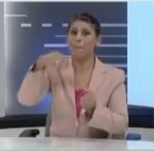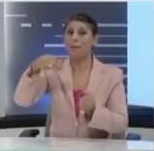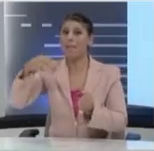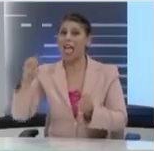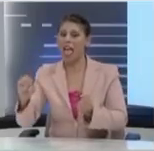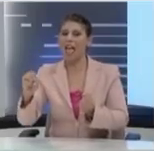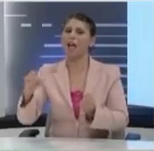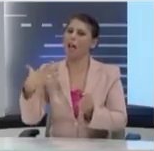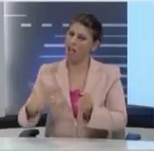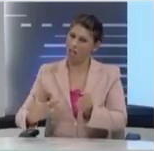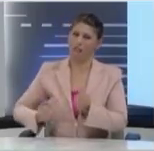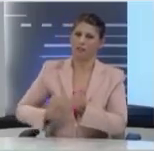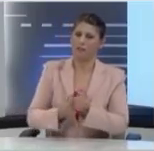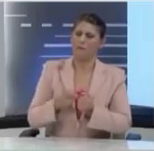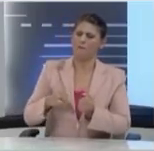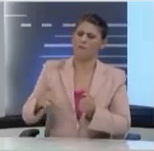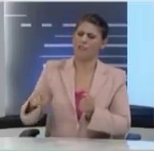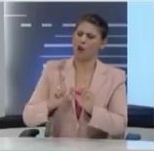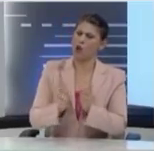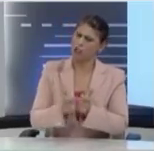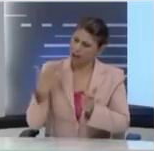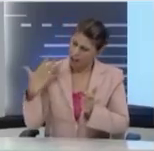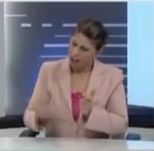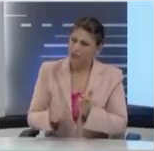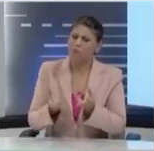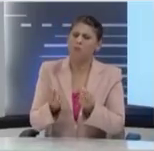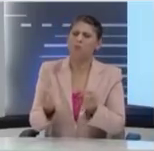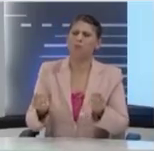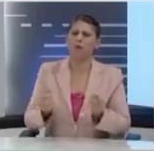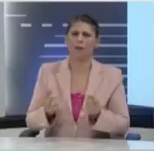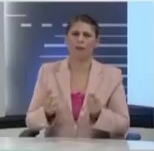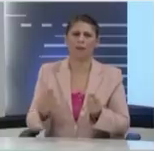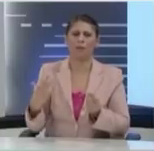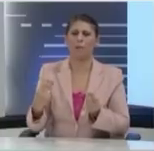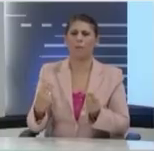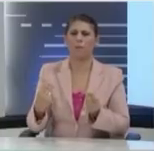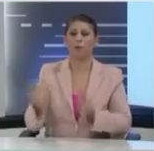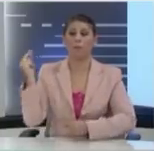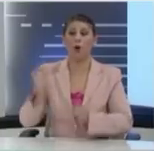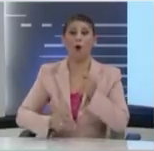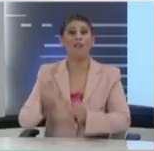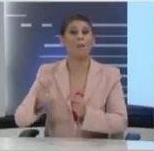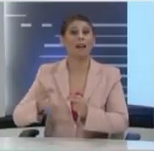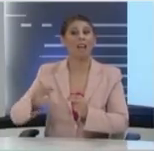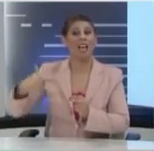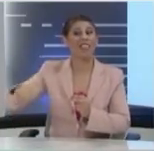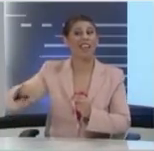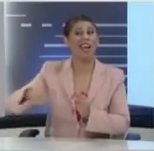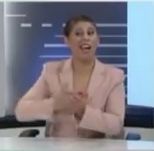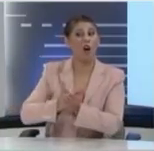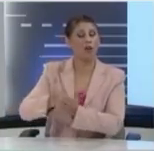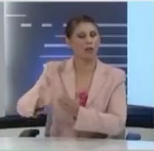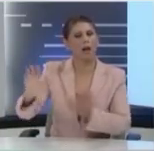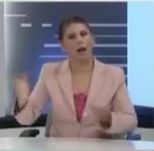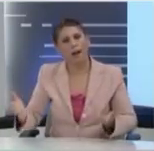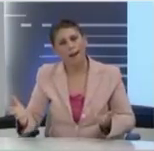Ελλάδα. Έχετε διάφορους φίλους της οικογένειάς σας με διάφορα τραβήγματα με τη δικαιοσύνη, τα τελευταία είναι αλήθεια, που για χάρη σας